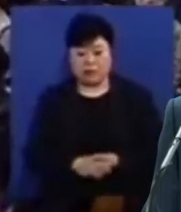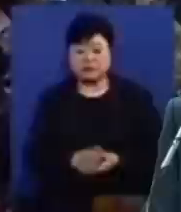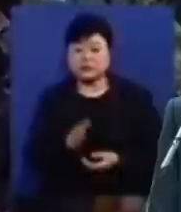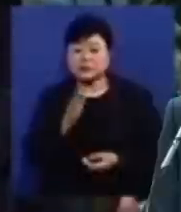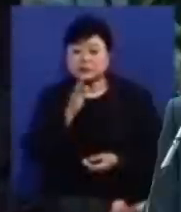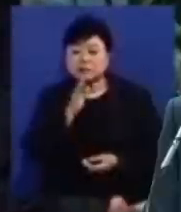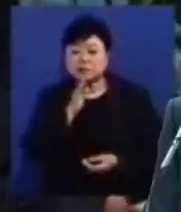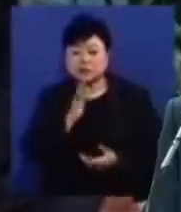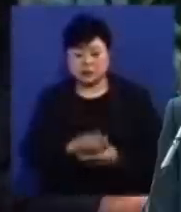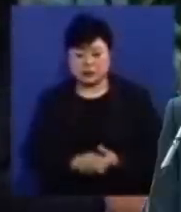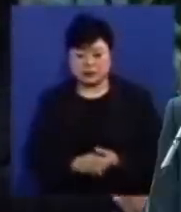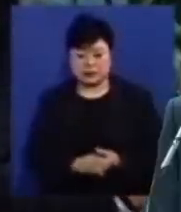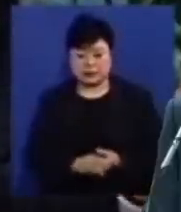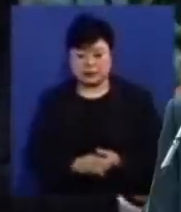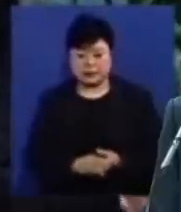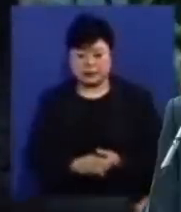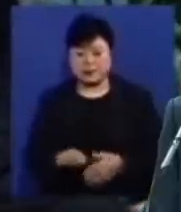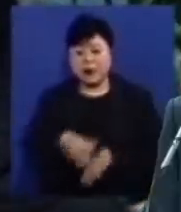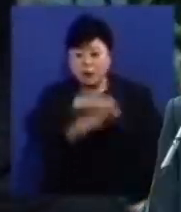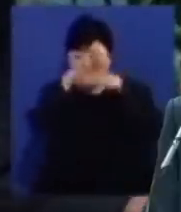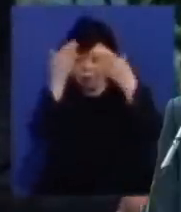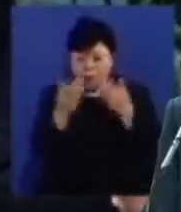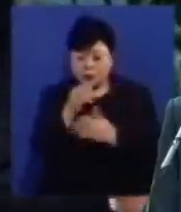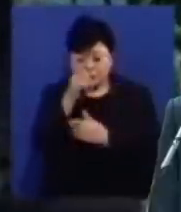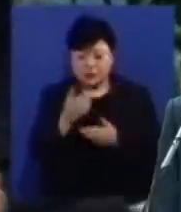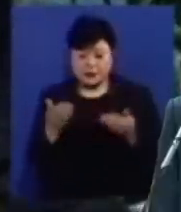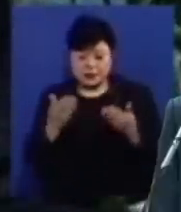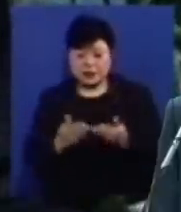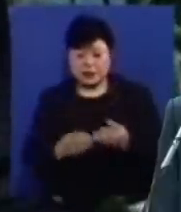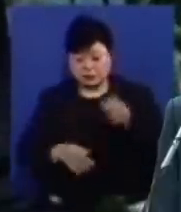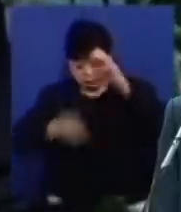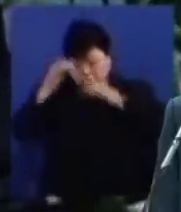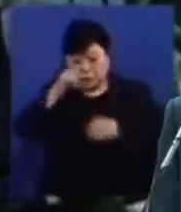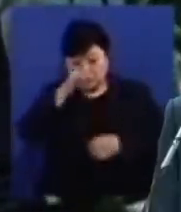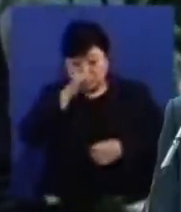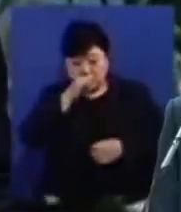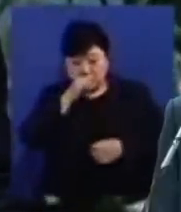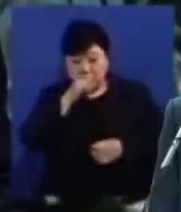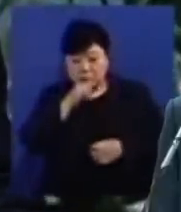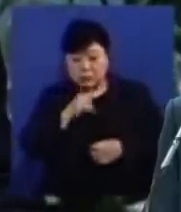어지간하면 여러분 우리가 모든 하나님 일에 오차가 있습니다. 시간에.